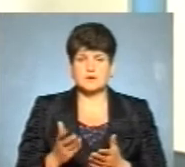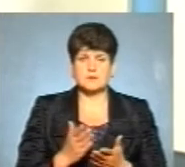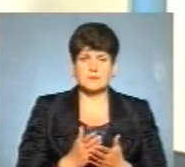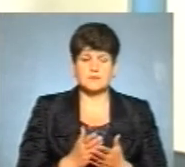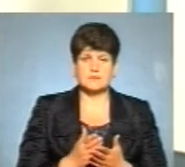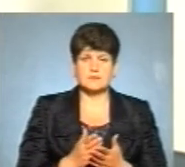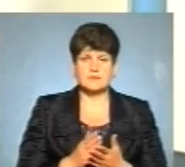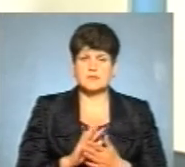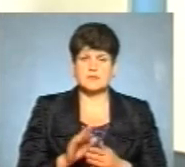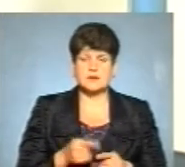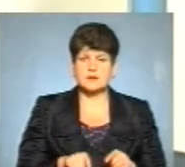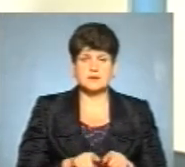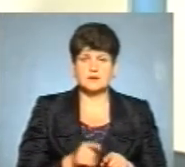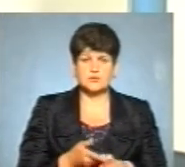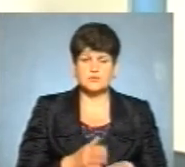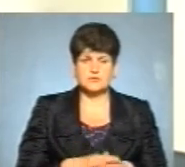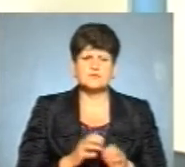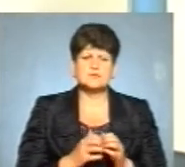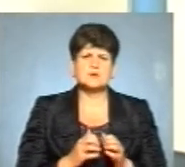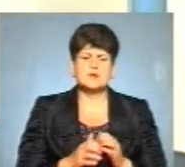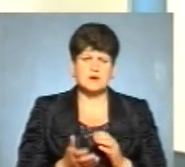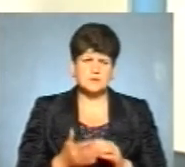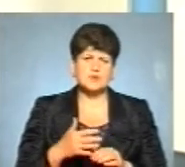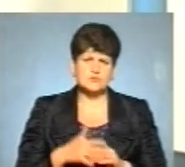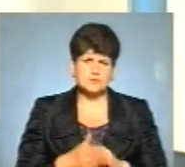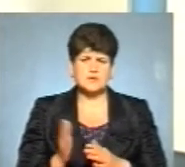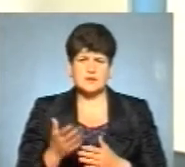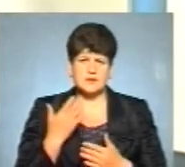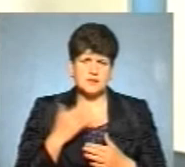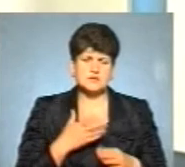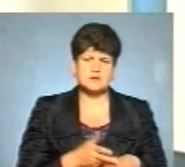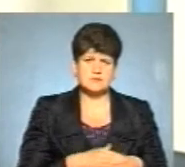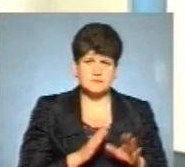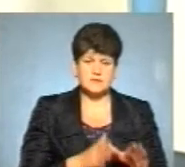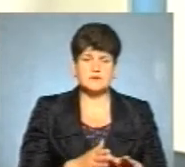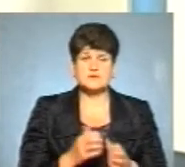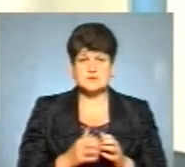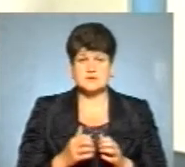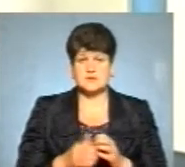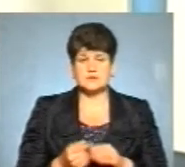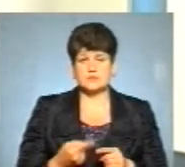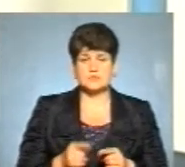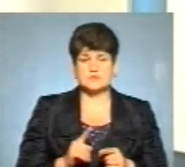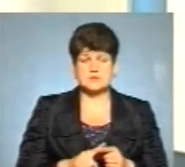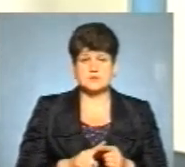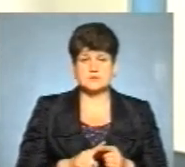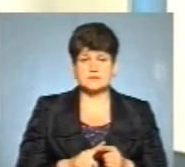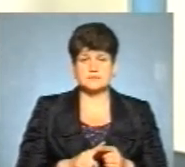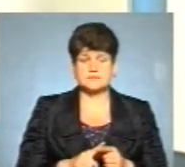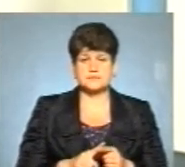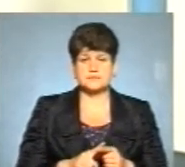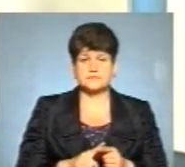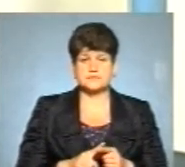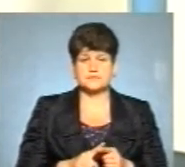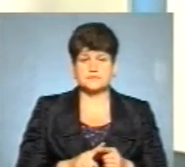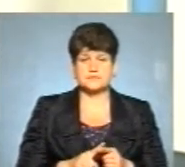мають не таку важку в середньому, тобто ми розуміємо, форму, що є легші перебігу захворювання, але в середньому це